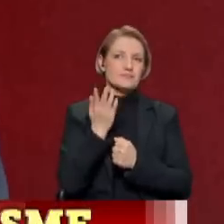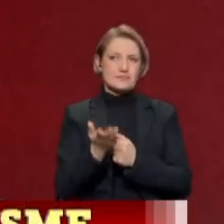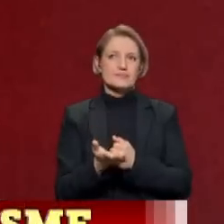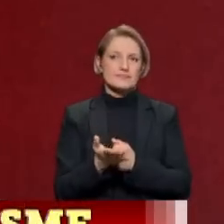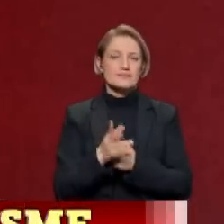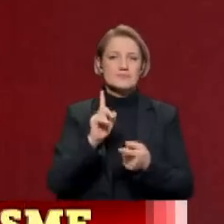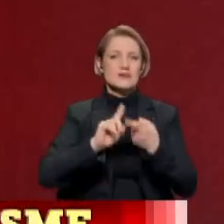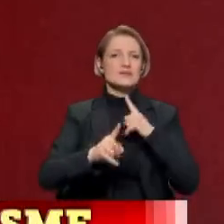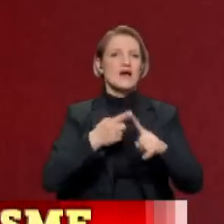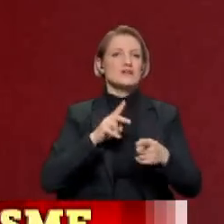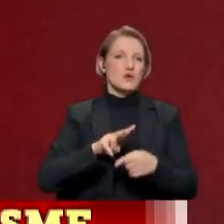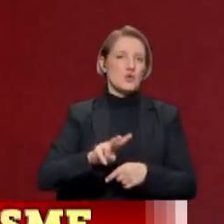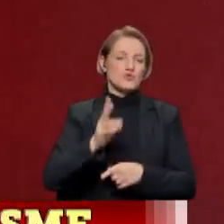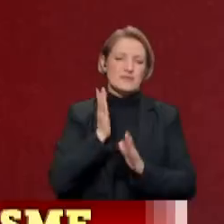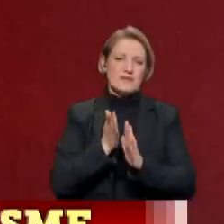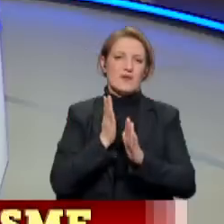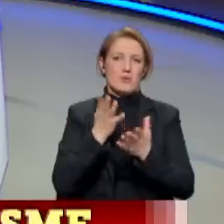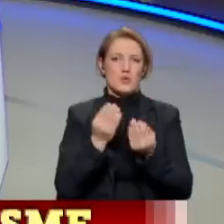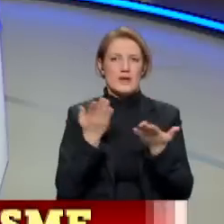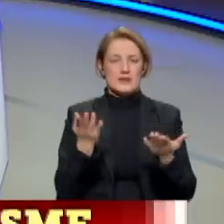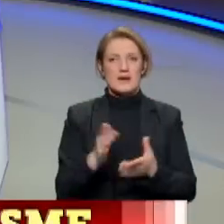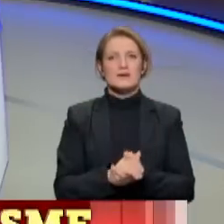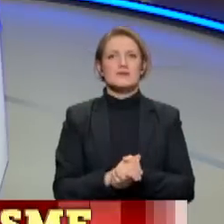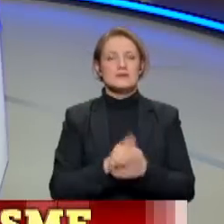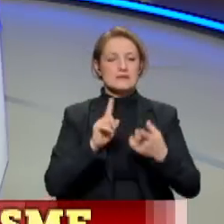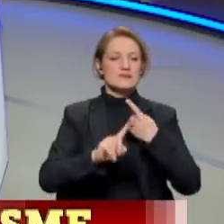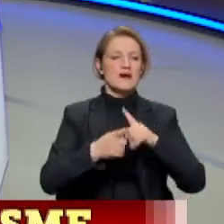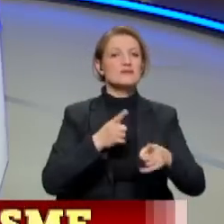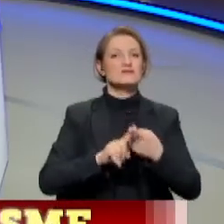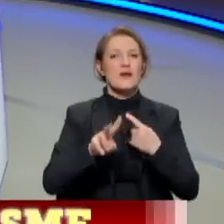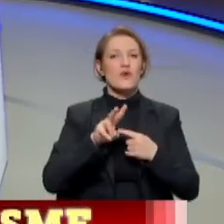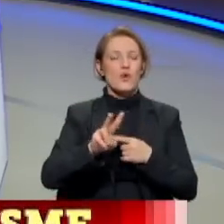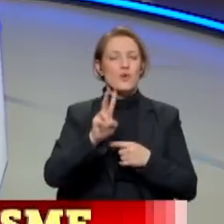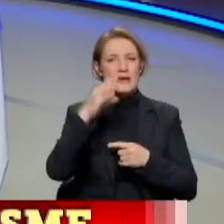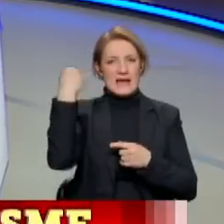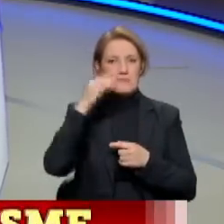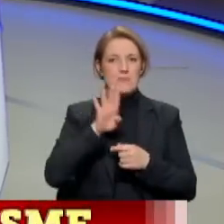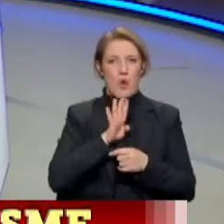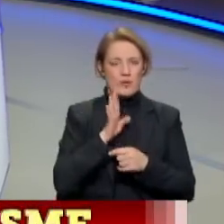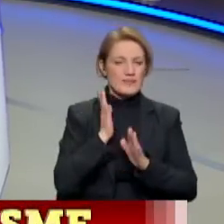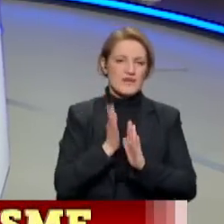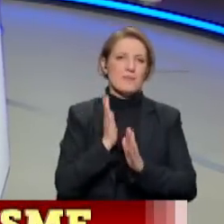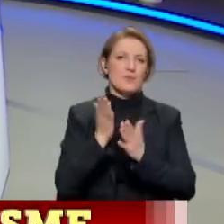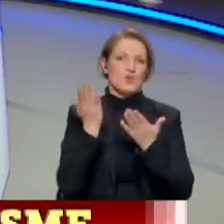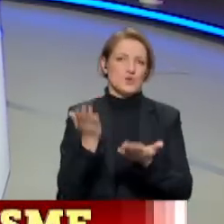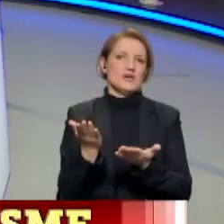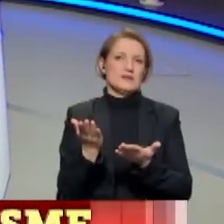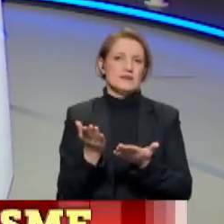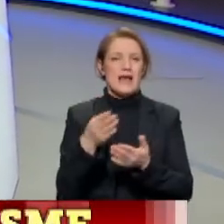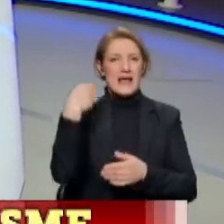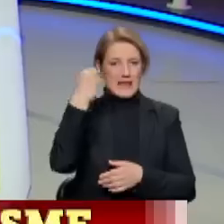nihayetinde siyasi yolculuğuna devam edecektir. O zaman eninde sonunda siyasi yolculuğuna devam edecektir derken İmamoğlu